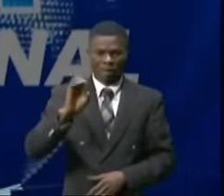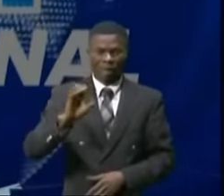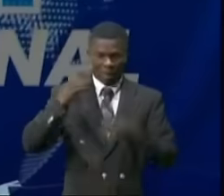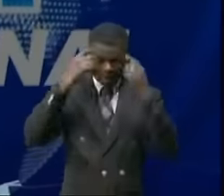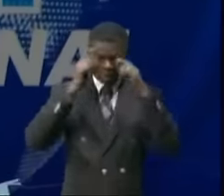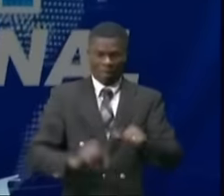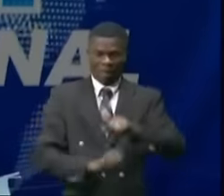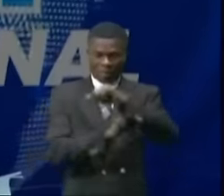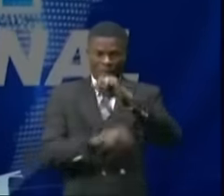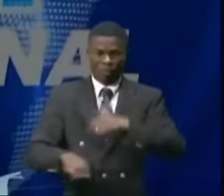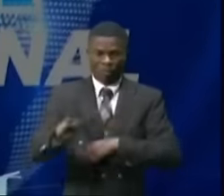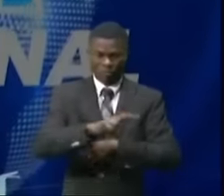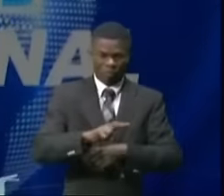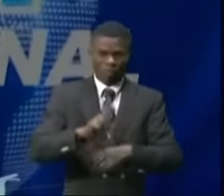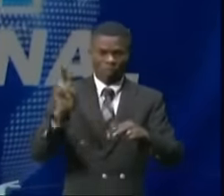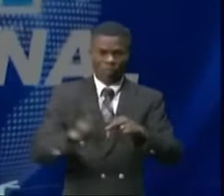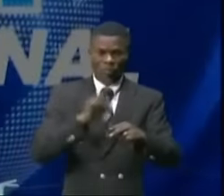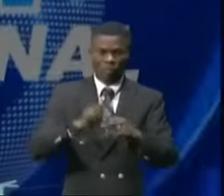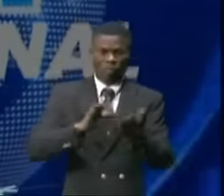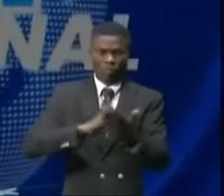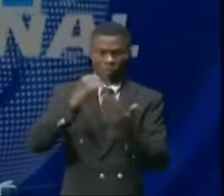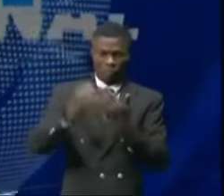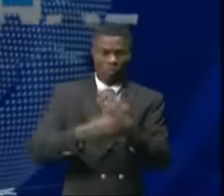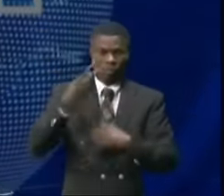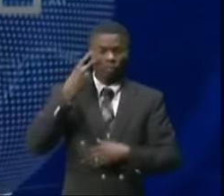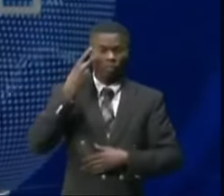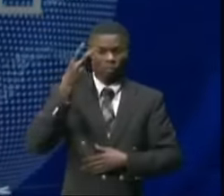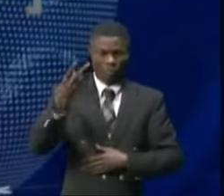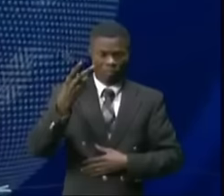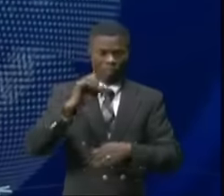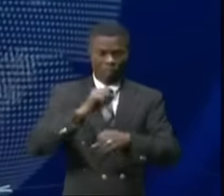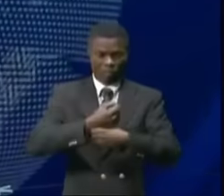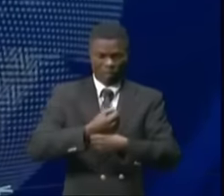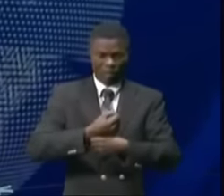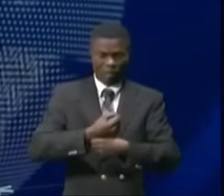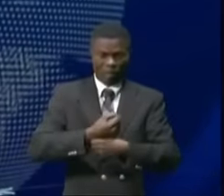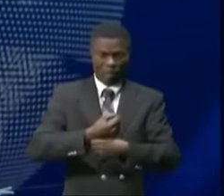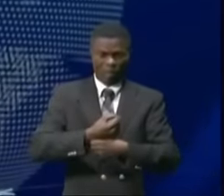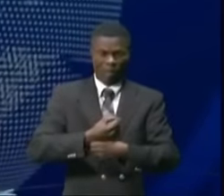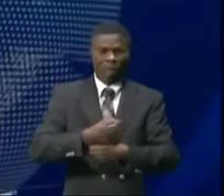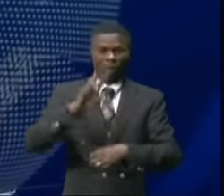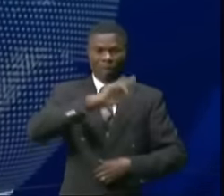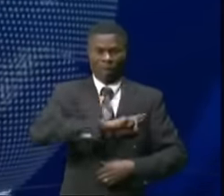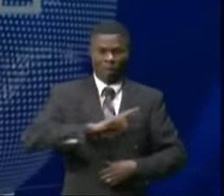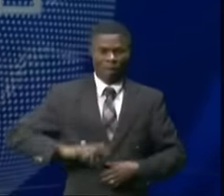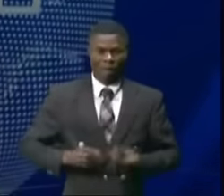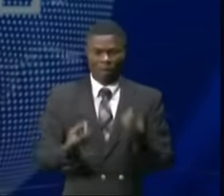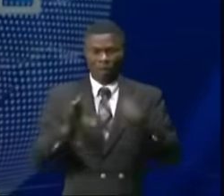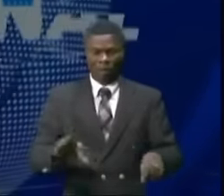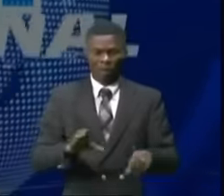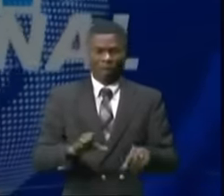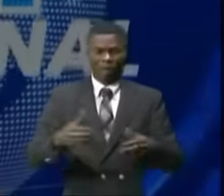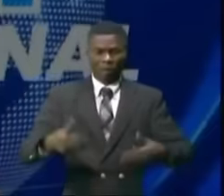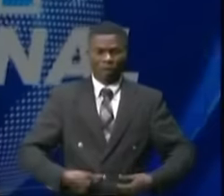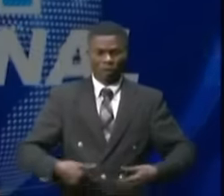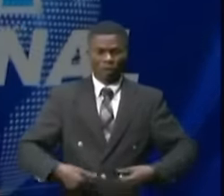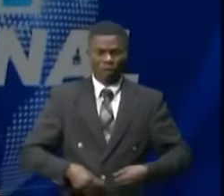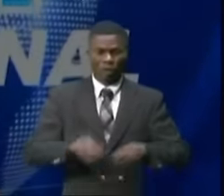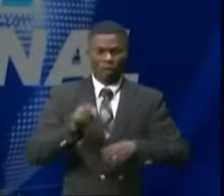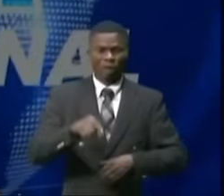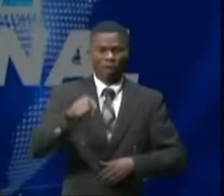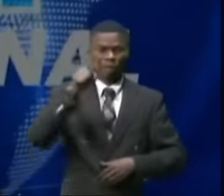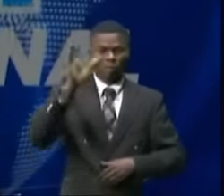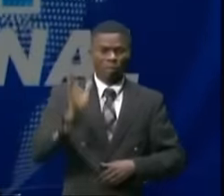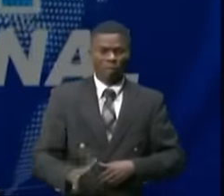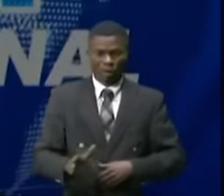accompagner dans la mise en œuvre de votre vision, celle de créer en RDC des millionnaires congolais. Dans le